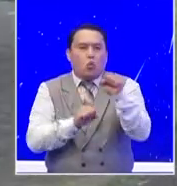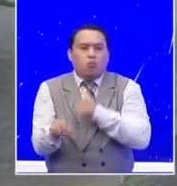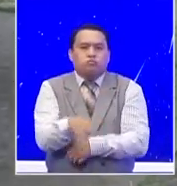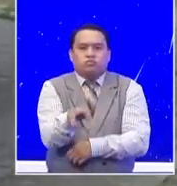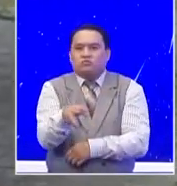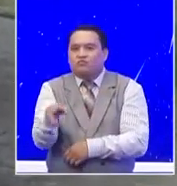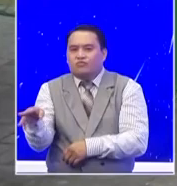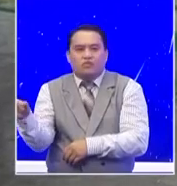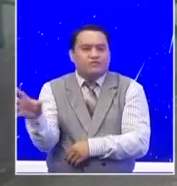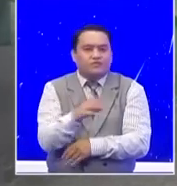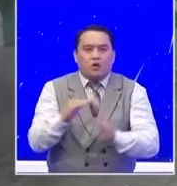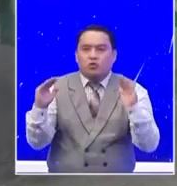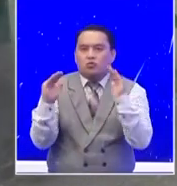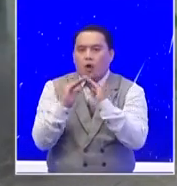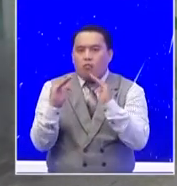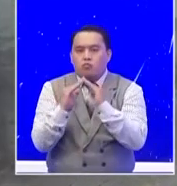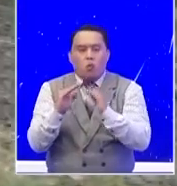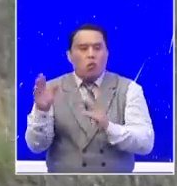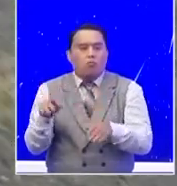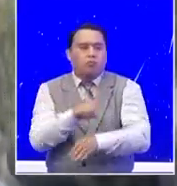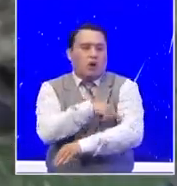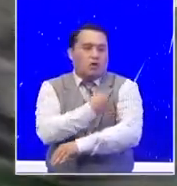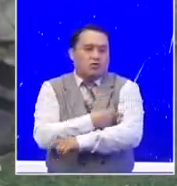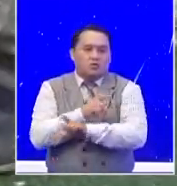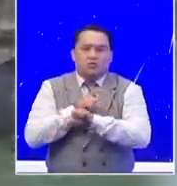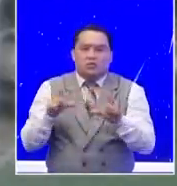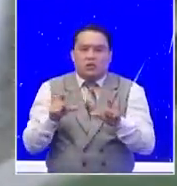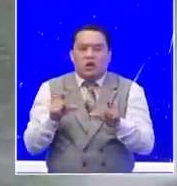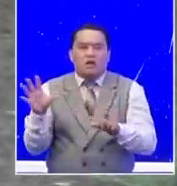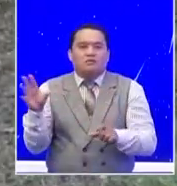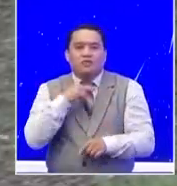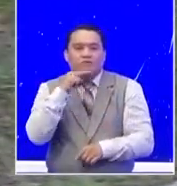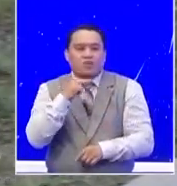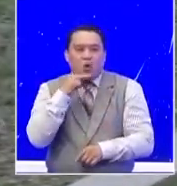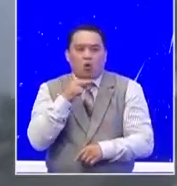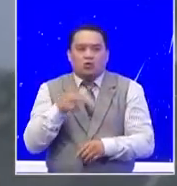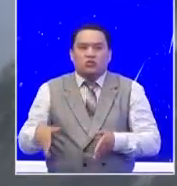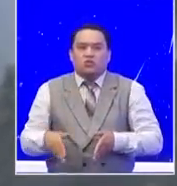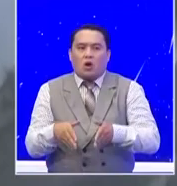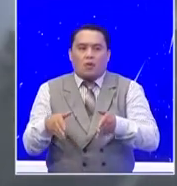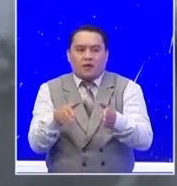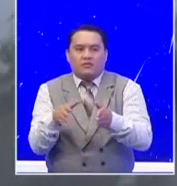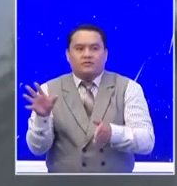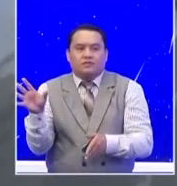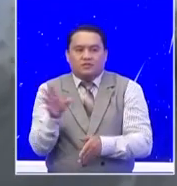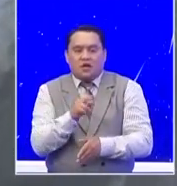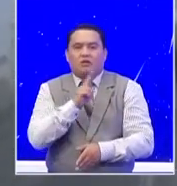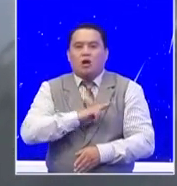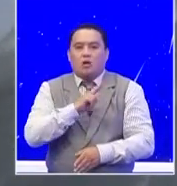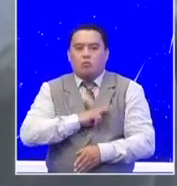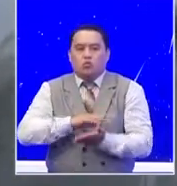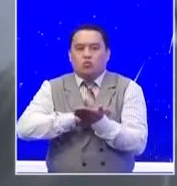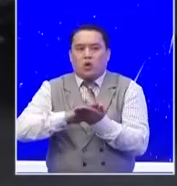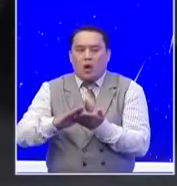прилегающие территории всех домов многоэтажного сектора, больниц и поликлиник. Не остаются без внимания проезжие части пешеходной зоны. Всего